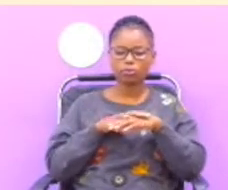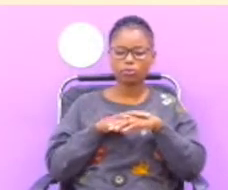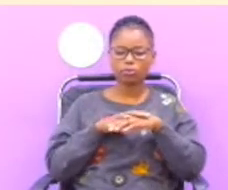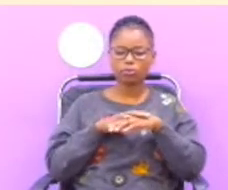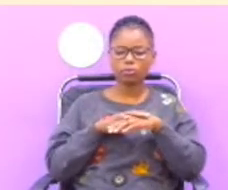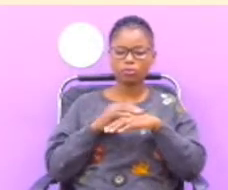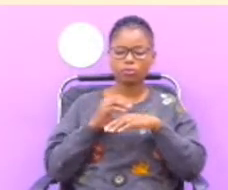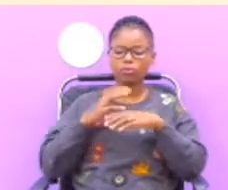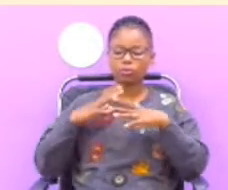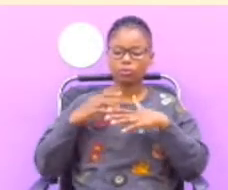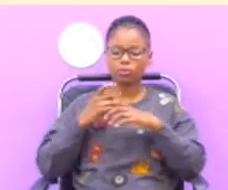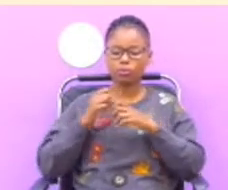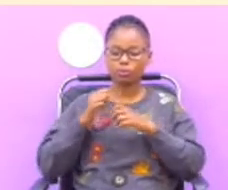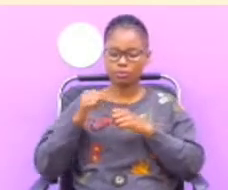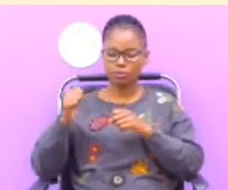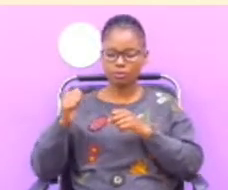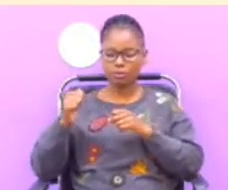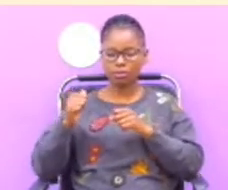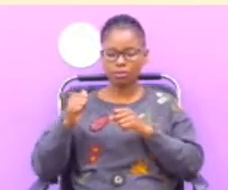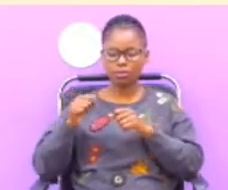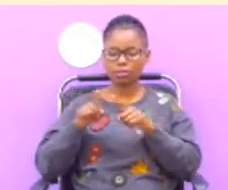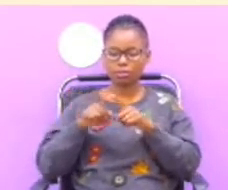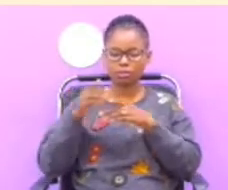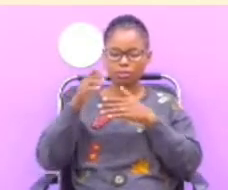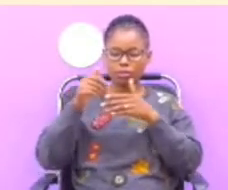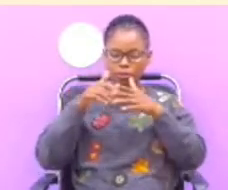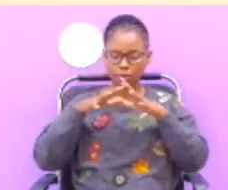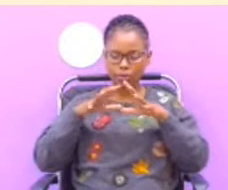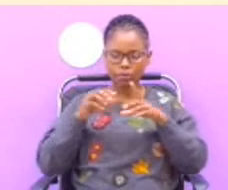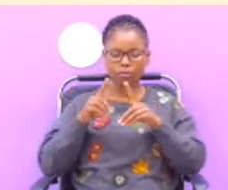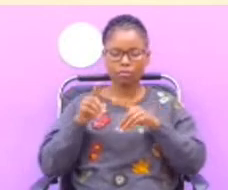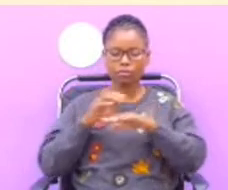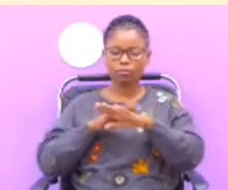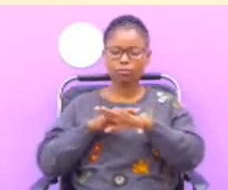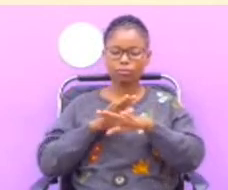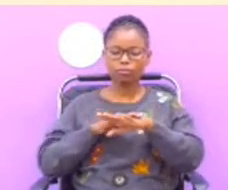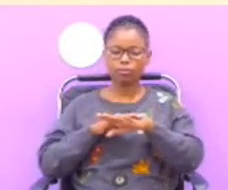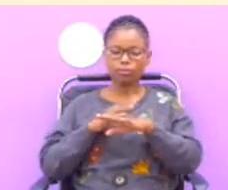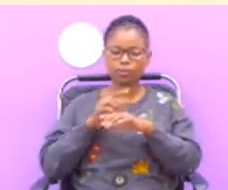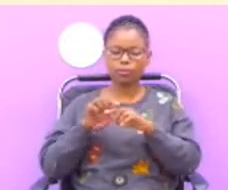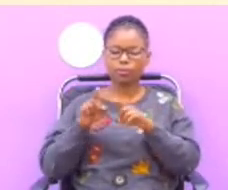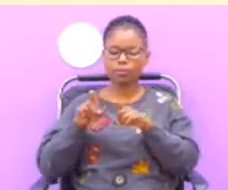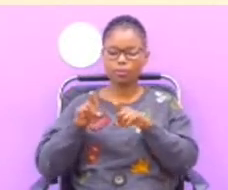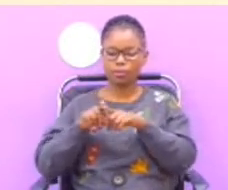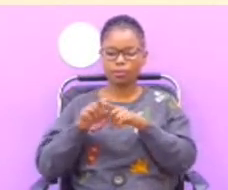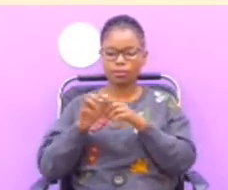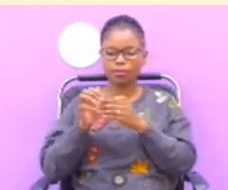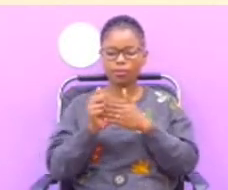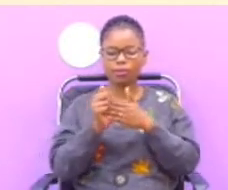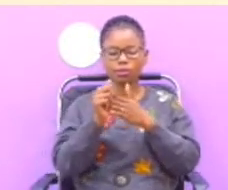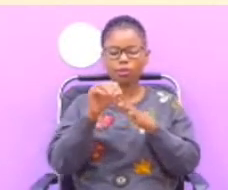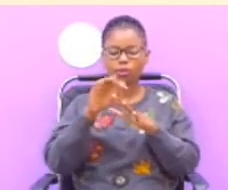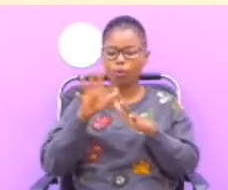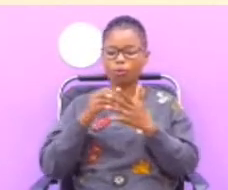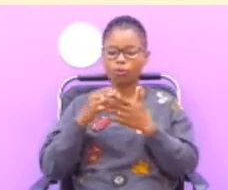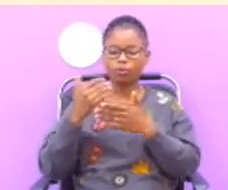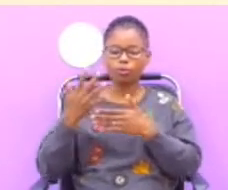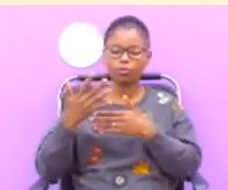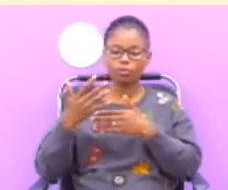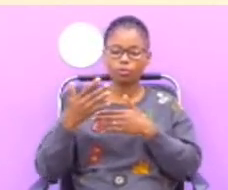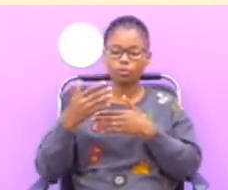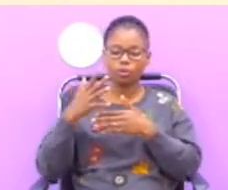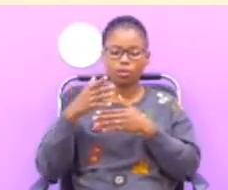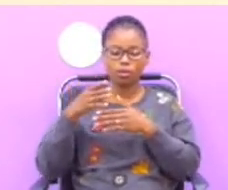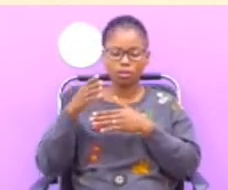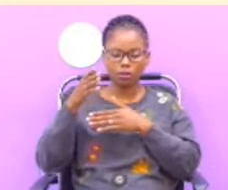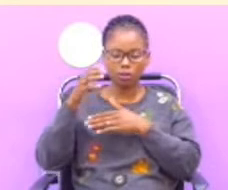mwena-inĩ wa Amerika Kariuki, Ngai ona inyuĩ mũrathime na amwĩke wega na amũtoranĩrie maũndũ-inĩ mothe. Na Ngai